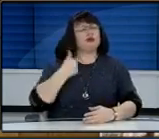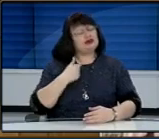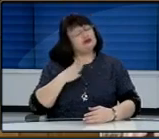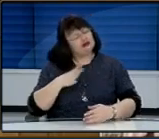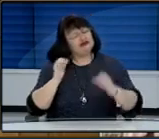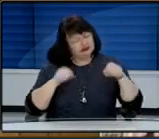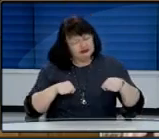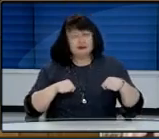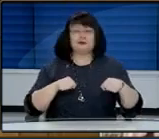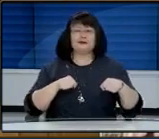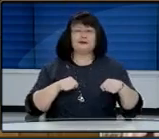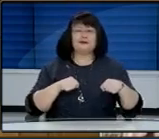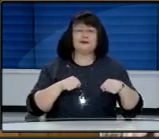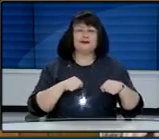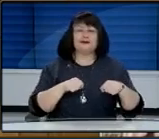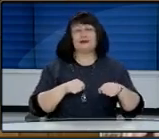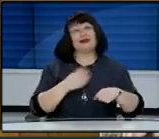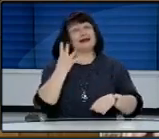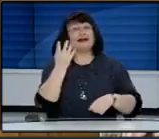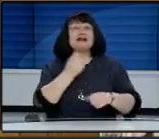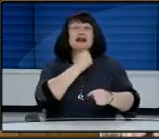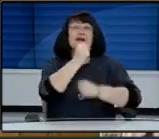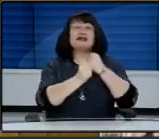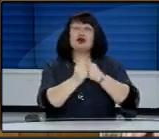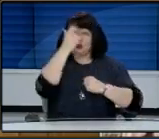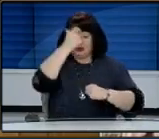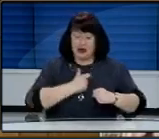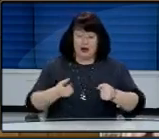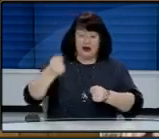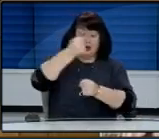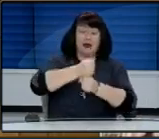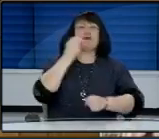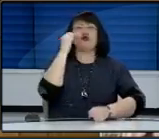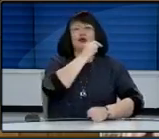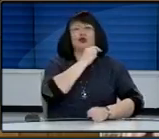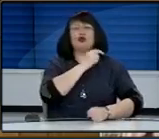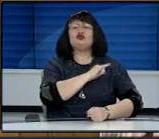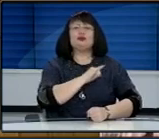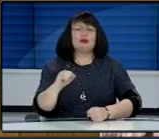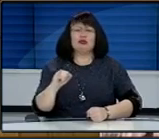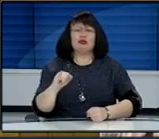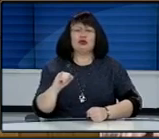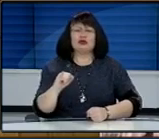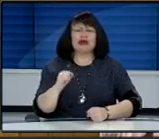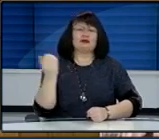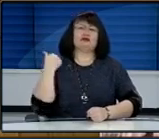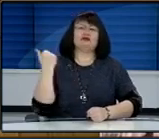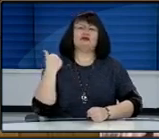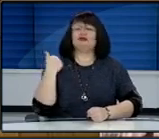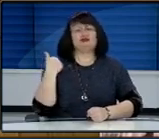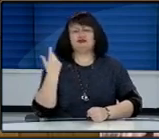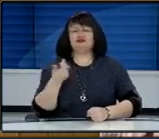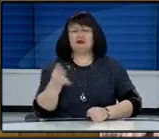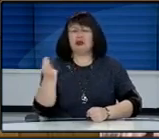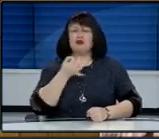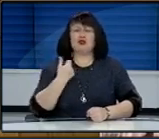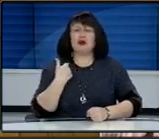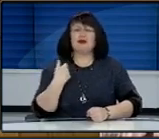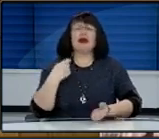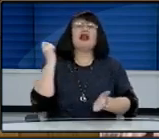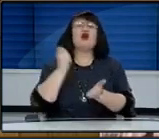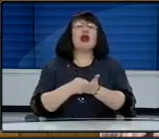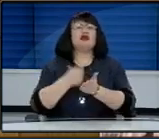γεγονός ότι επί 4,5 χρόνια που ήμουν πρωθυπουργός δεν είχα ποτέ δεχθεί αντίστοιχη εισήγηση από τα επιτελεία για